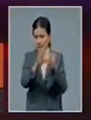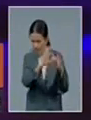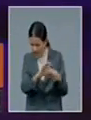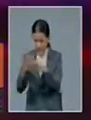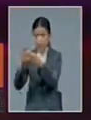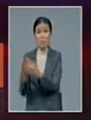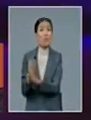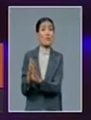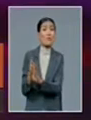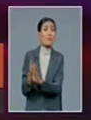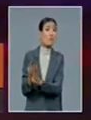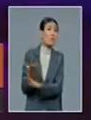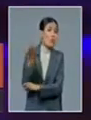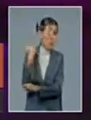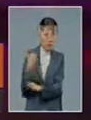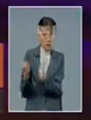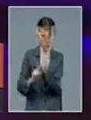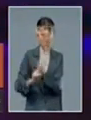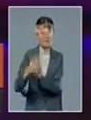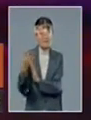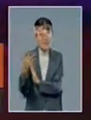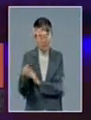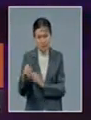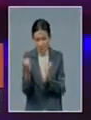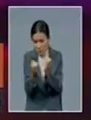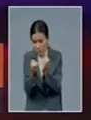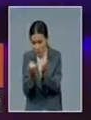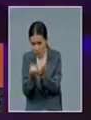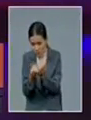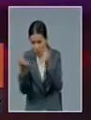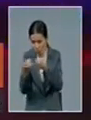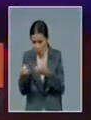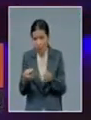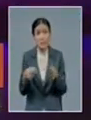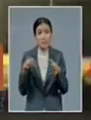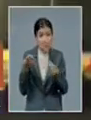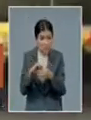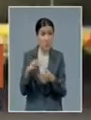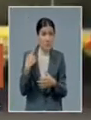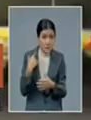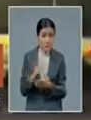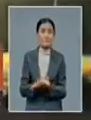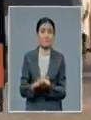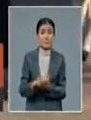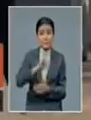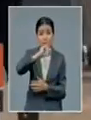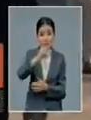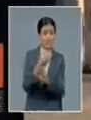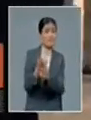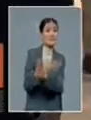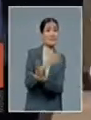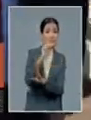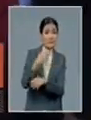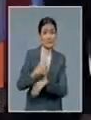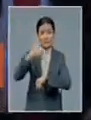เบิดที่เกิดขึ้น4ครั้งก่อนหน้านี้ในเมืองออสตินรัฐเท็กซัสค่ะ โดยเมื่อวันจันทร์ที่ผ่านมานะคะนายไบรอันแมนเล่ค่ะซึ่งเป็นผู้บั